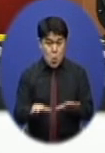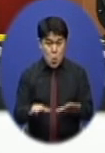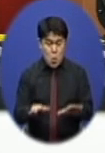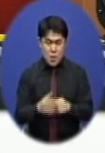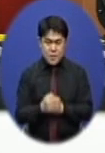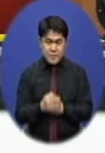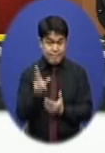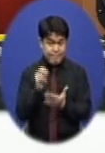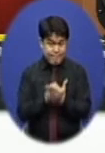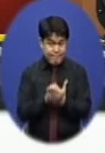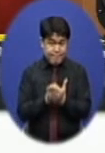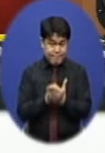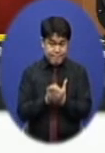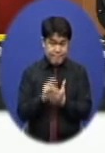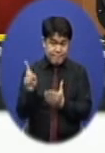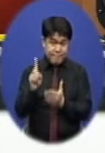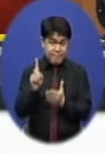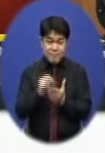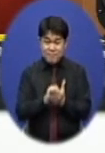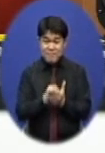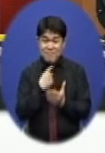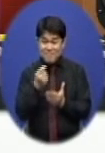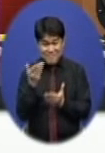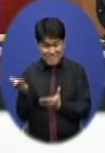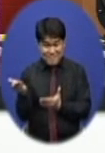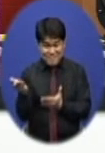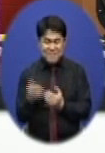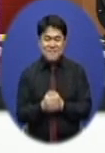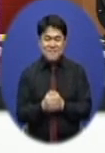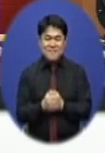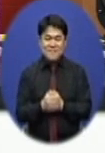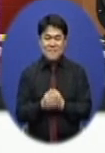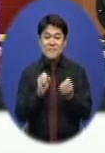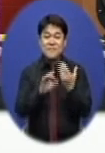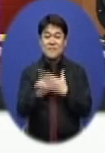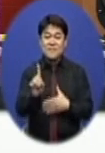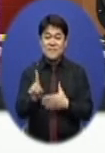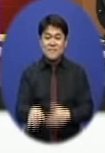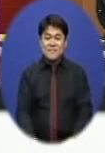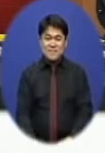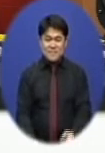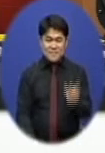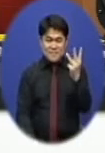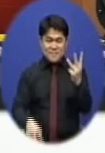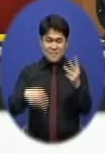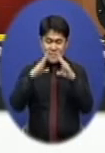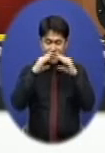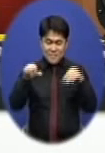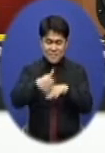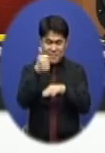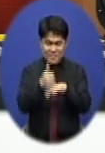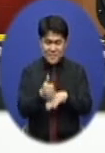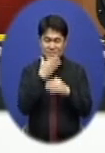이제 퀴즈 어떤 문제였냐 하면요 네. 바로 이 문제였었죠. 정답은 3번 세종대왕이었습니다.